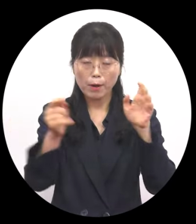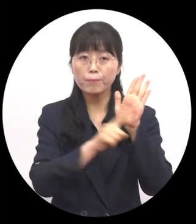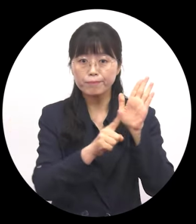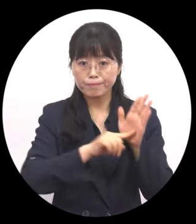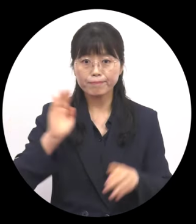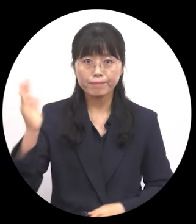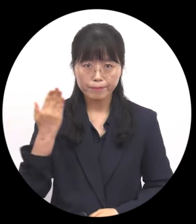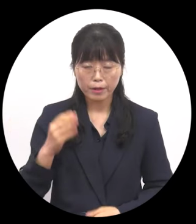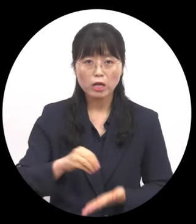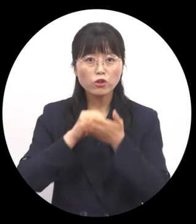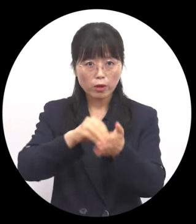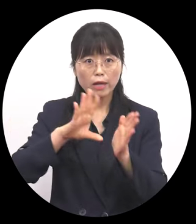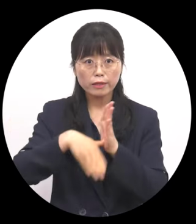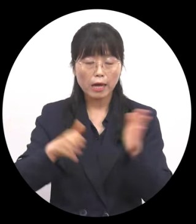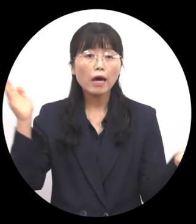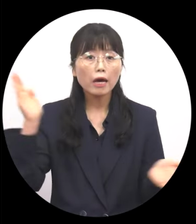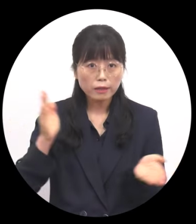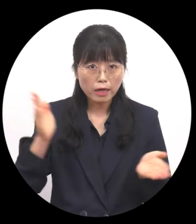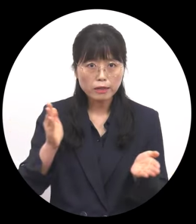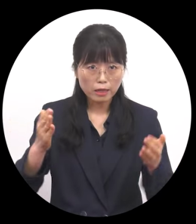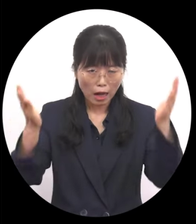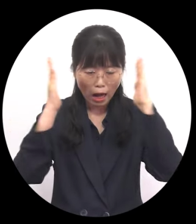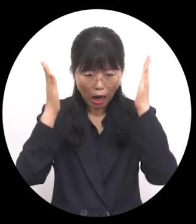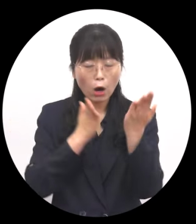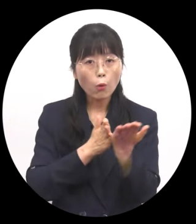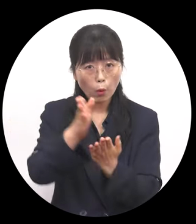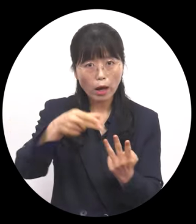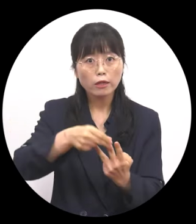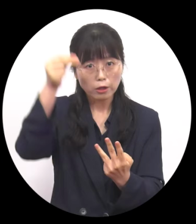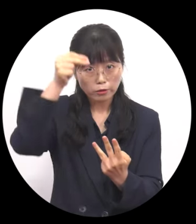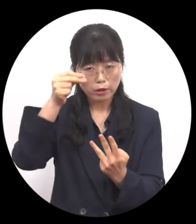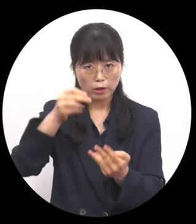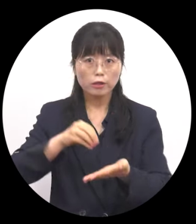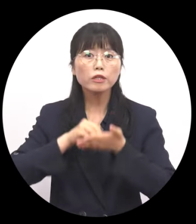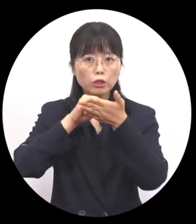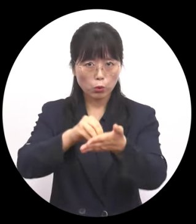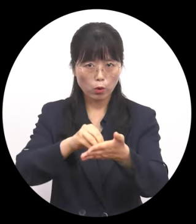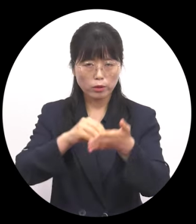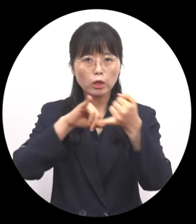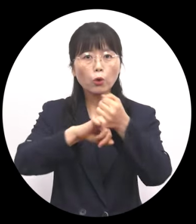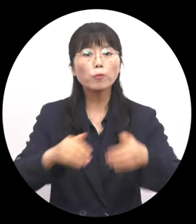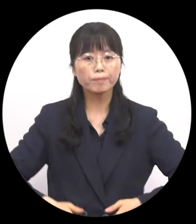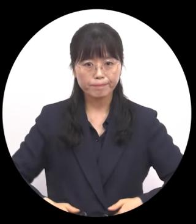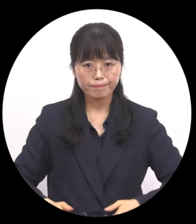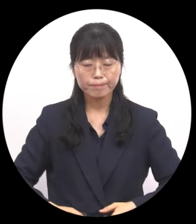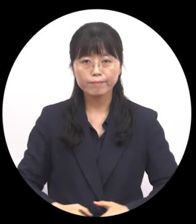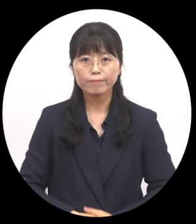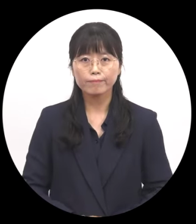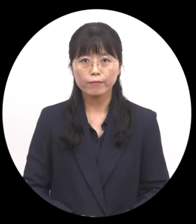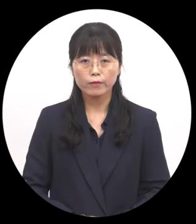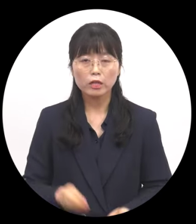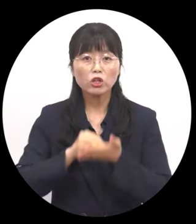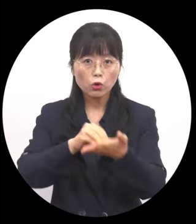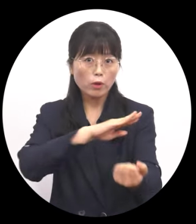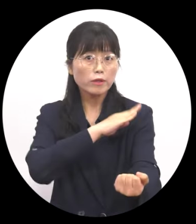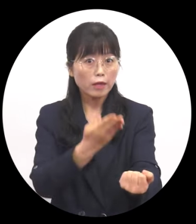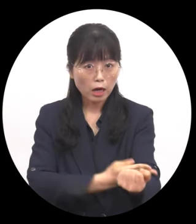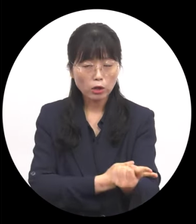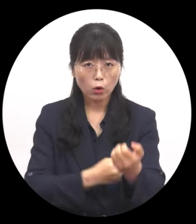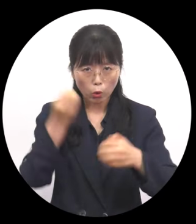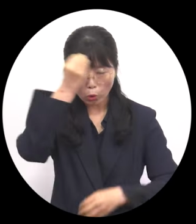모집하는데요. 지원하실 때 학생들은 학과를 선택해서 지원하시는 거라고 보시면 되고요. 지원